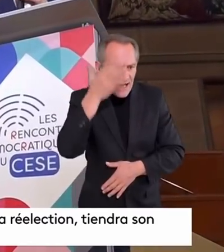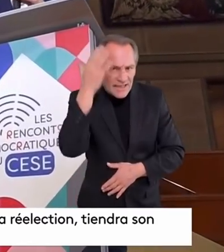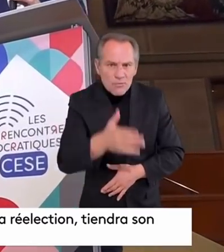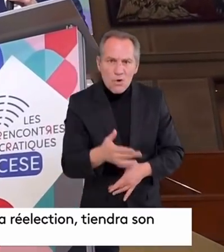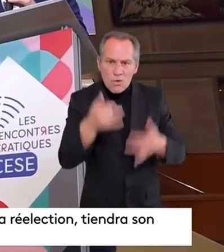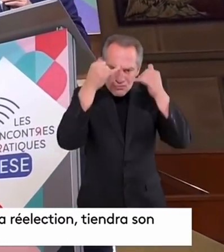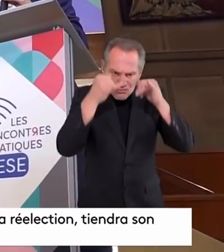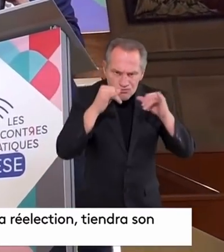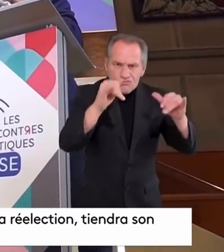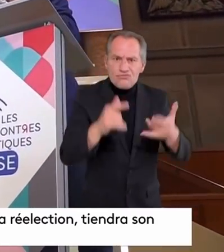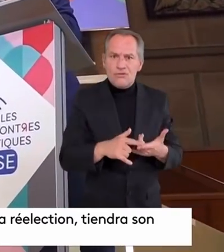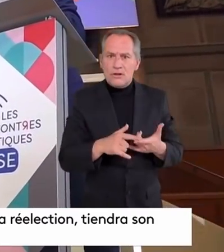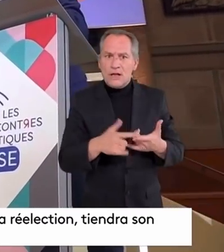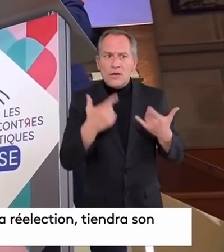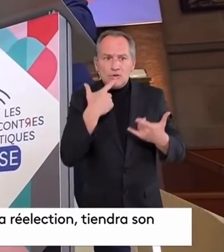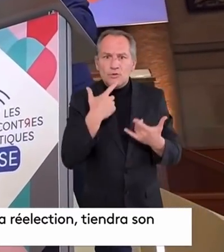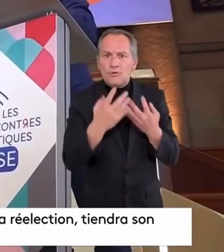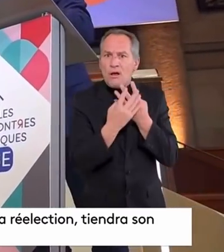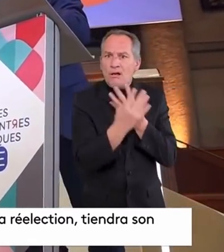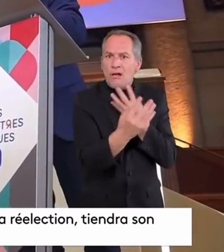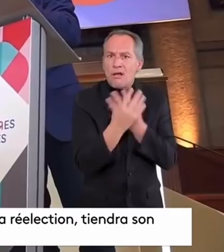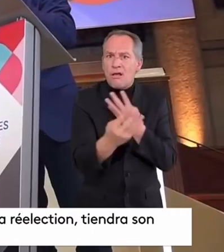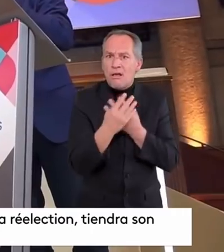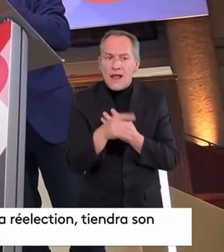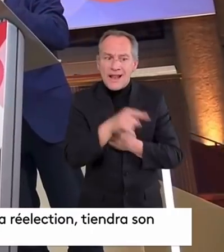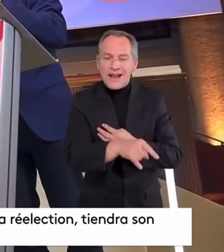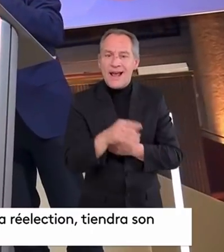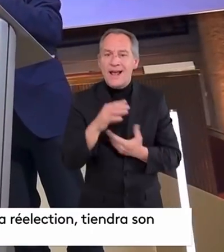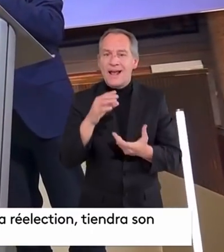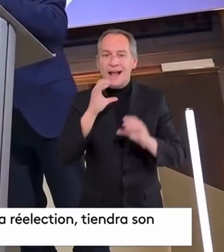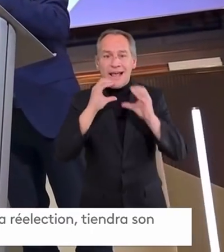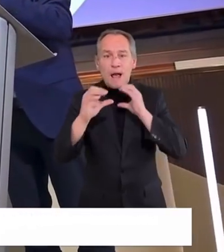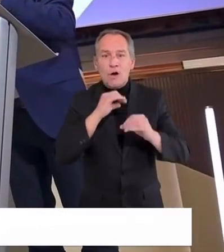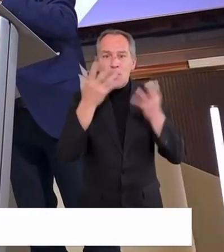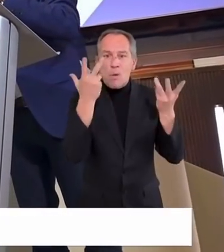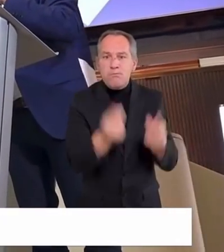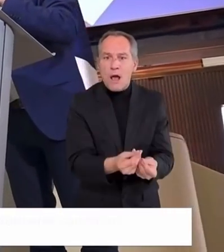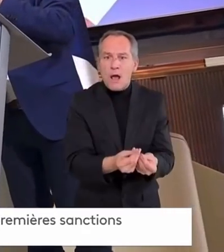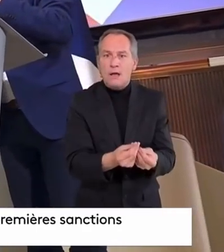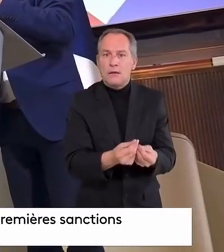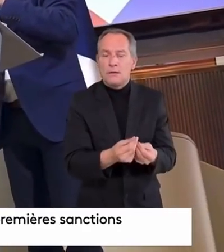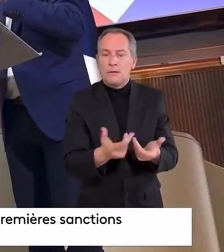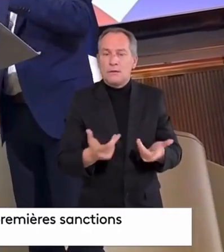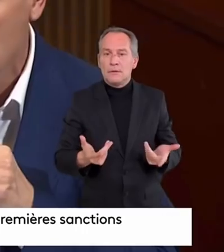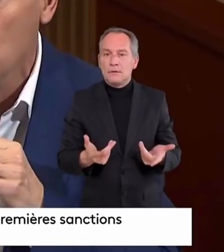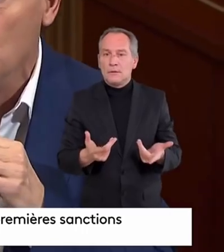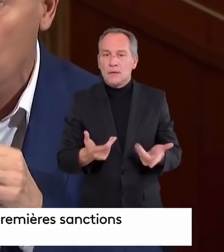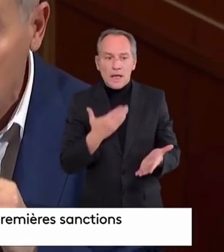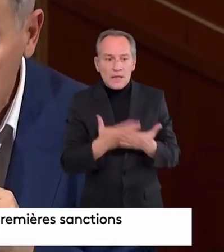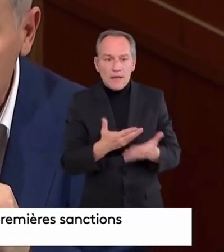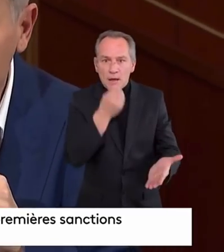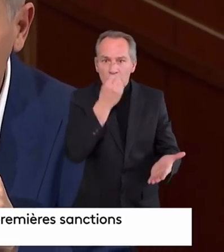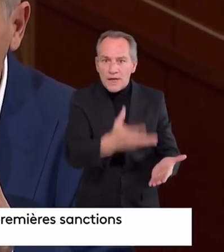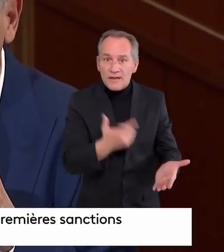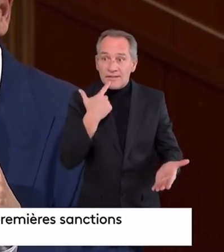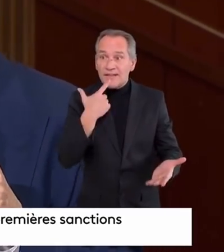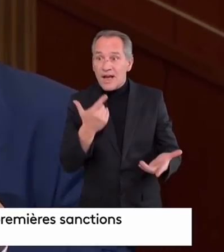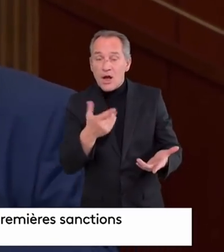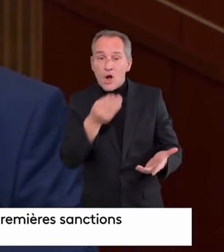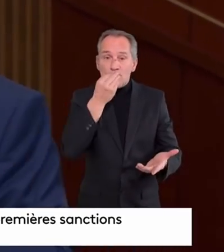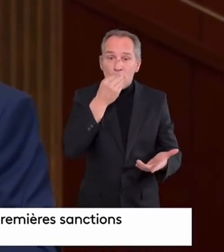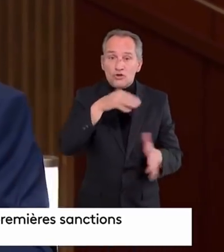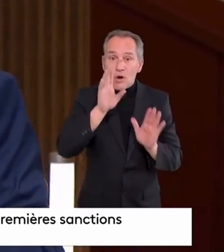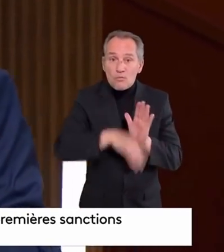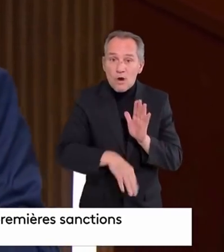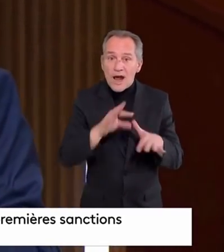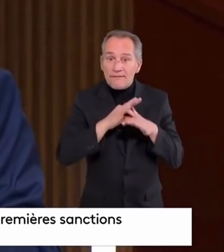carbone. Ça, c'est positif, et ça permettra à tous d'accéder à une saine alimentation. Et je préfère qu'on mange moins de viande, mais qu'on en